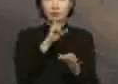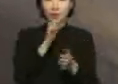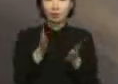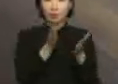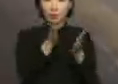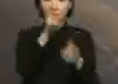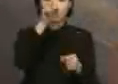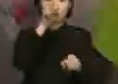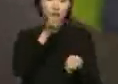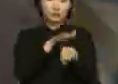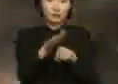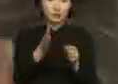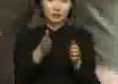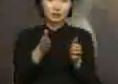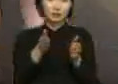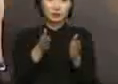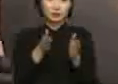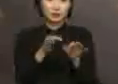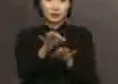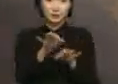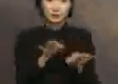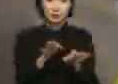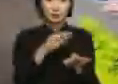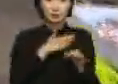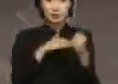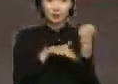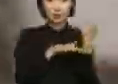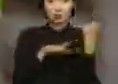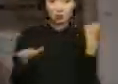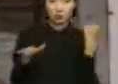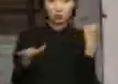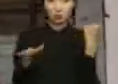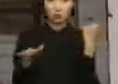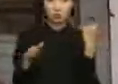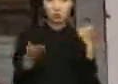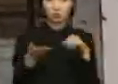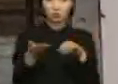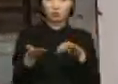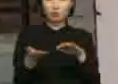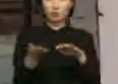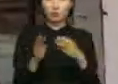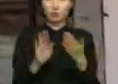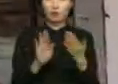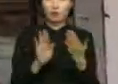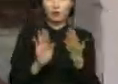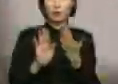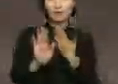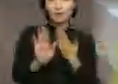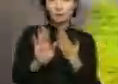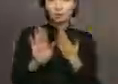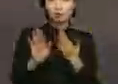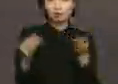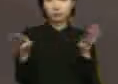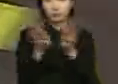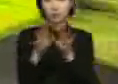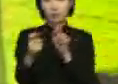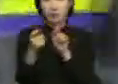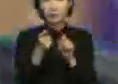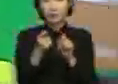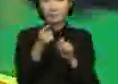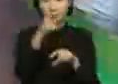시장입니다 지금 제가 서 있는 이 곳을 기준으로 위쪽에 위치한 점포들이 철거를 앞두고 있는데요 문제는